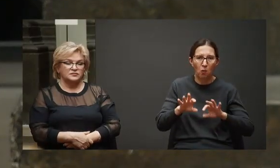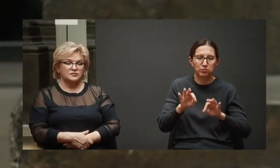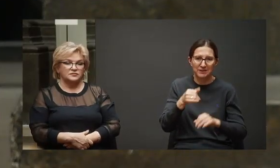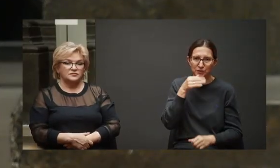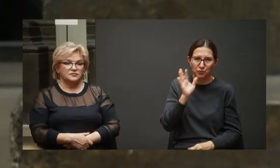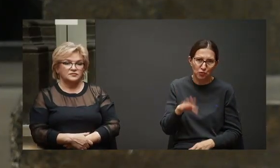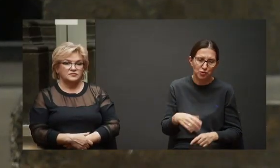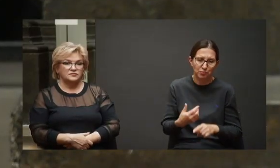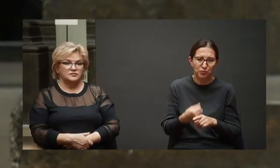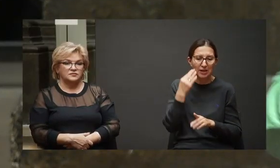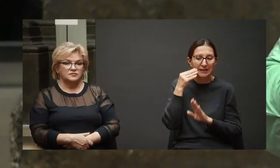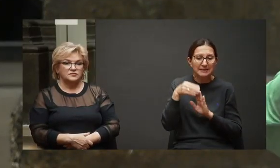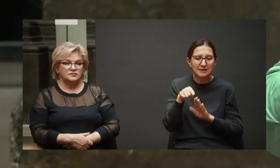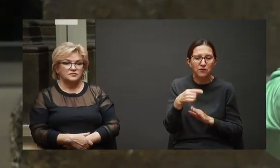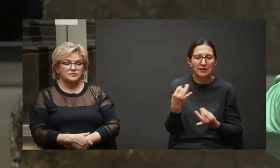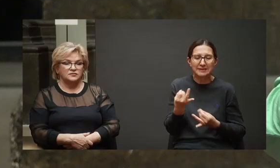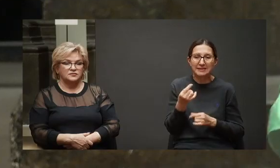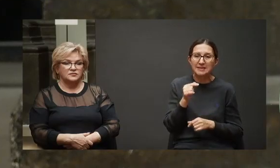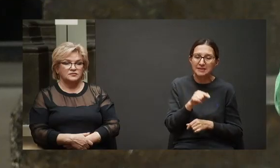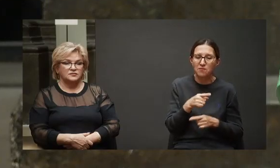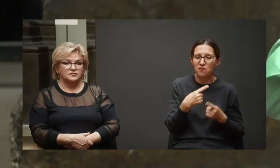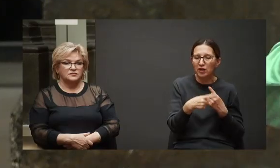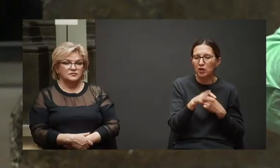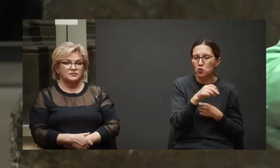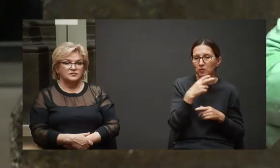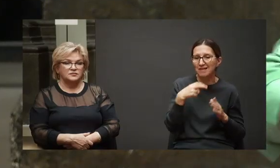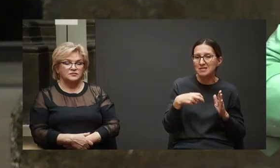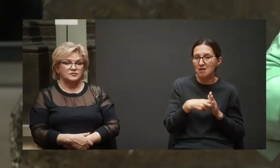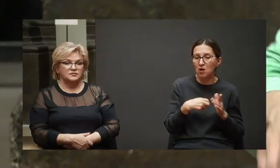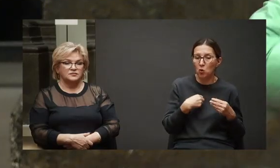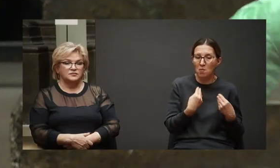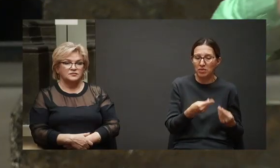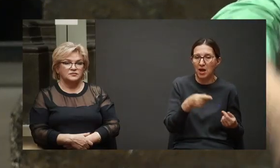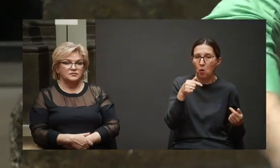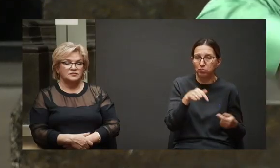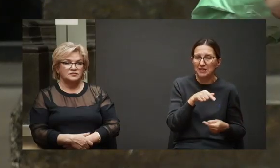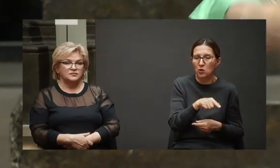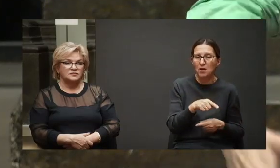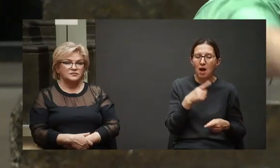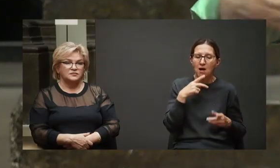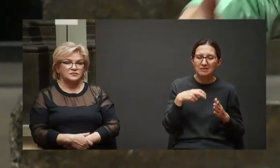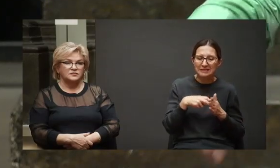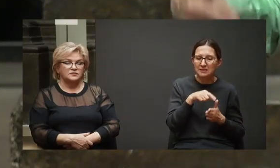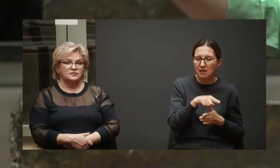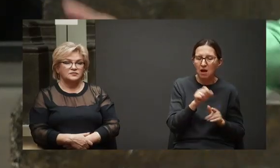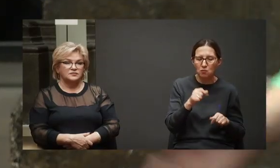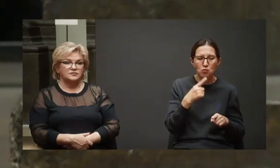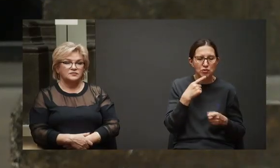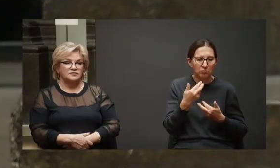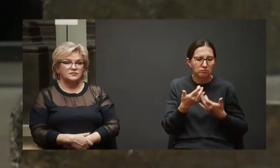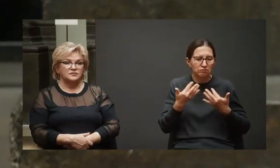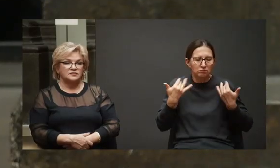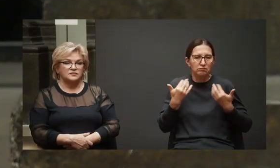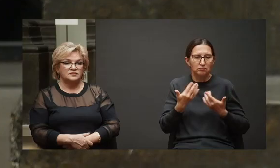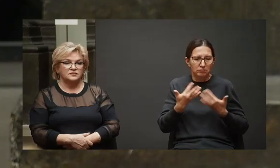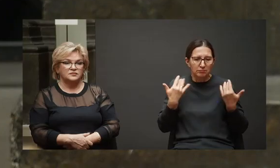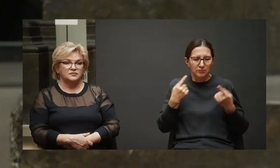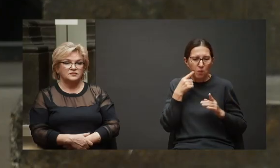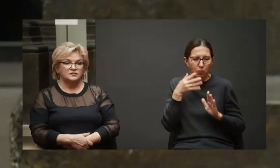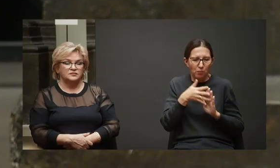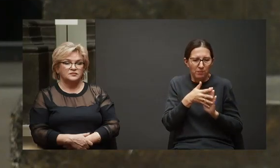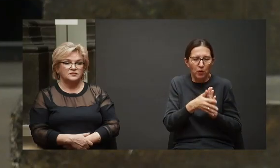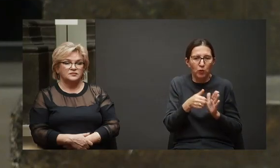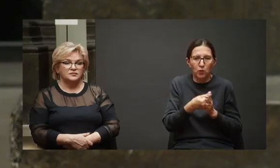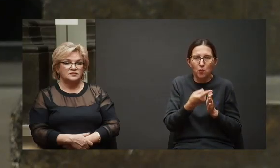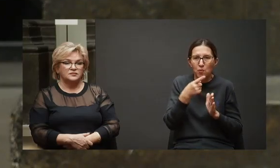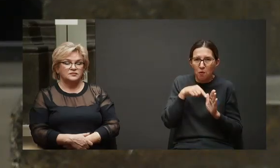собственно, символ интересен тем, в отличие от знака, которому мы дали определение, да, что его можно раскручивать, раскручивать, раскручивать, и так до бесконечности.